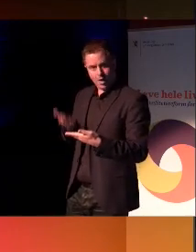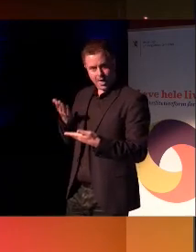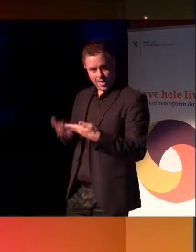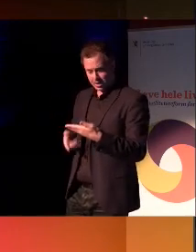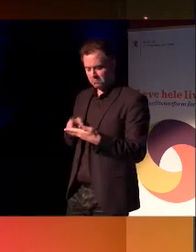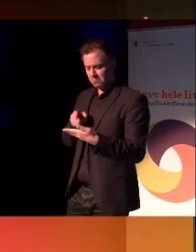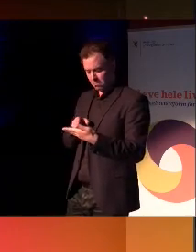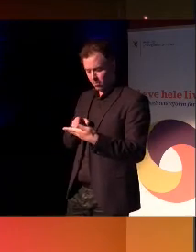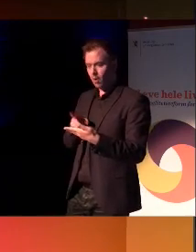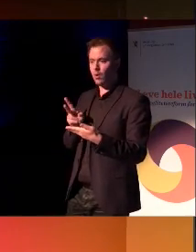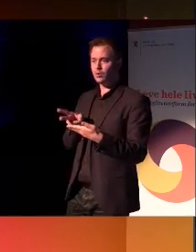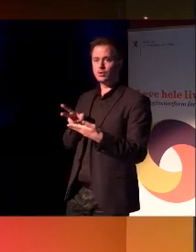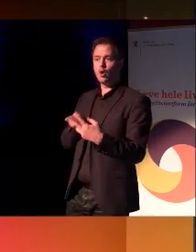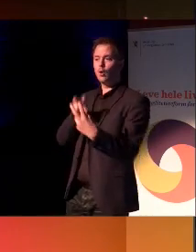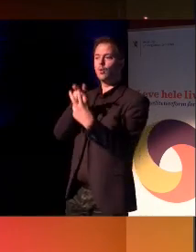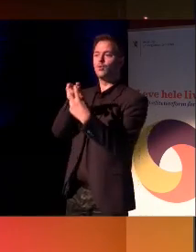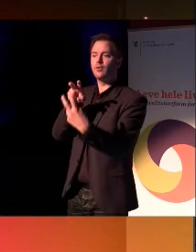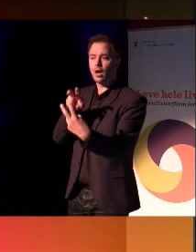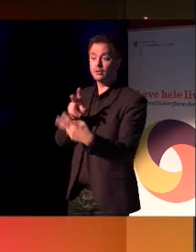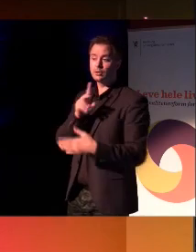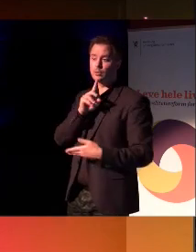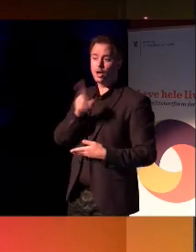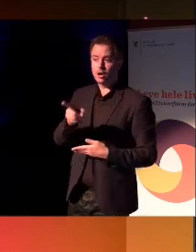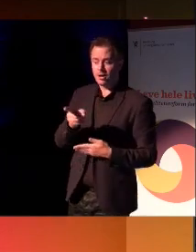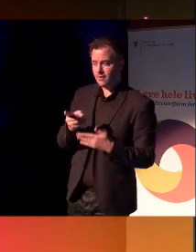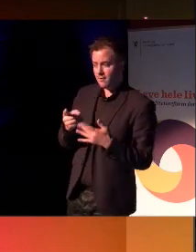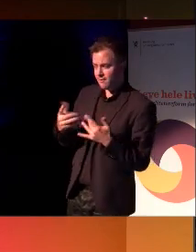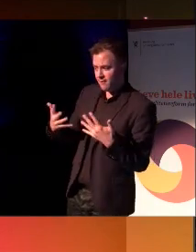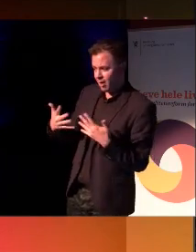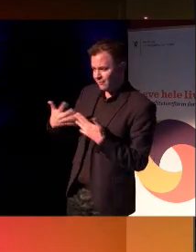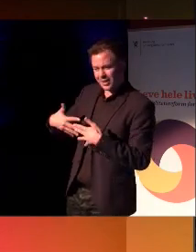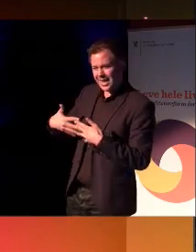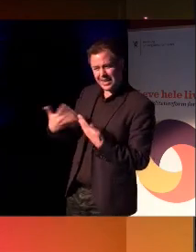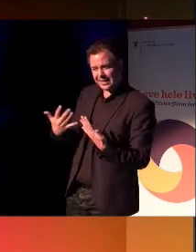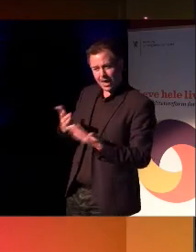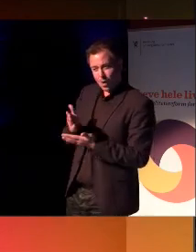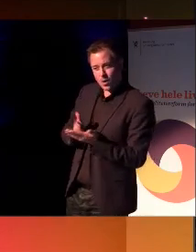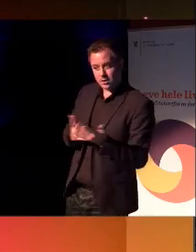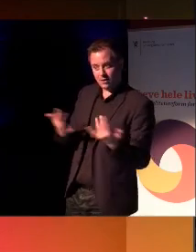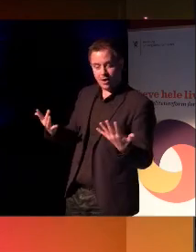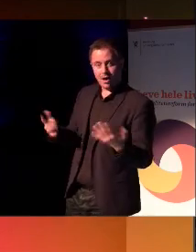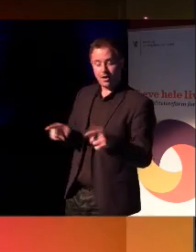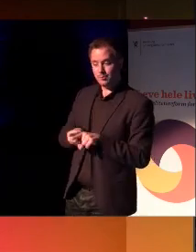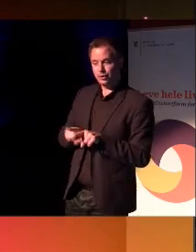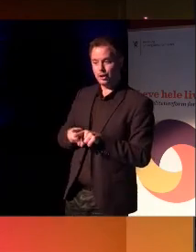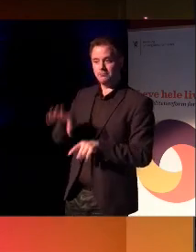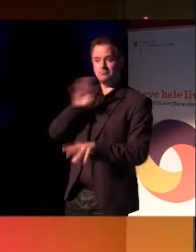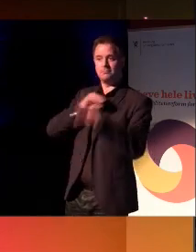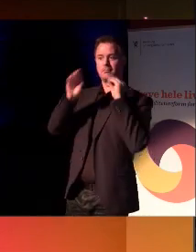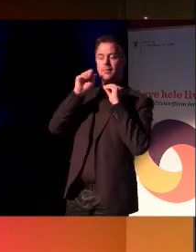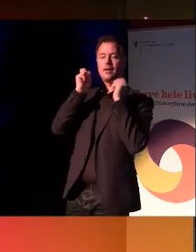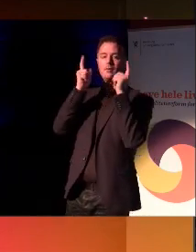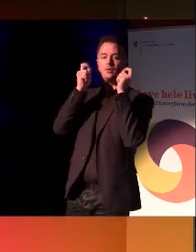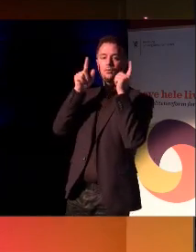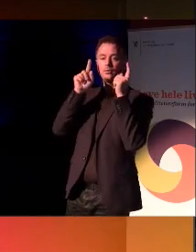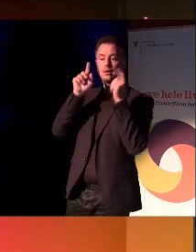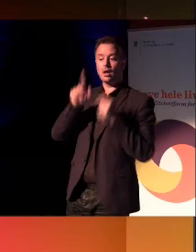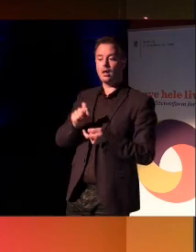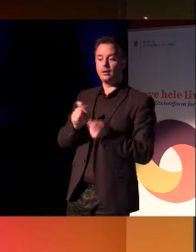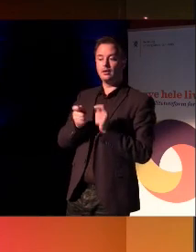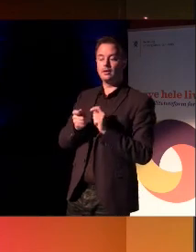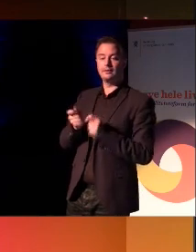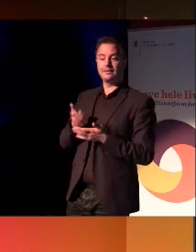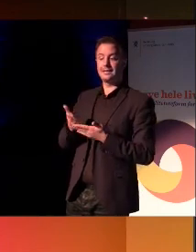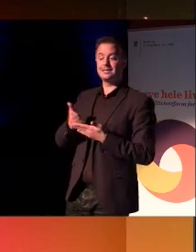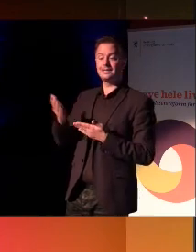fungerte der? Så hentet de innsikt hele veien, så vi fikk endret tjenesten vår til det beste. Og det med